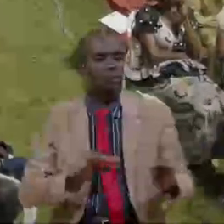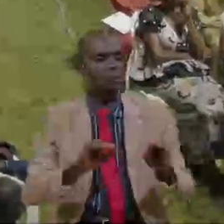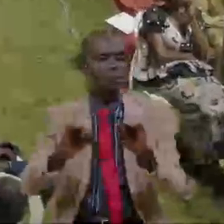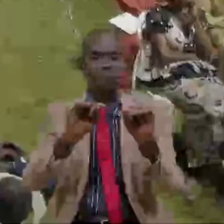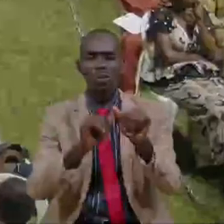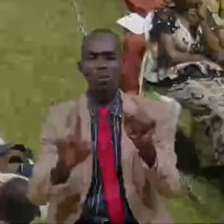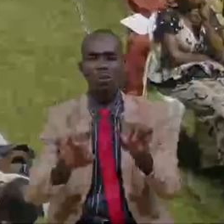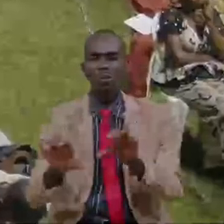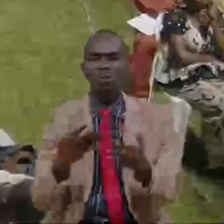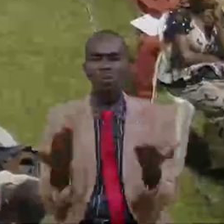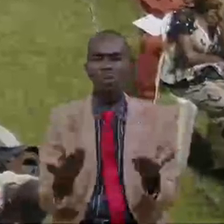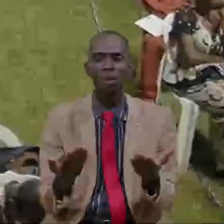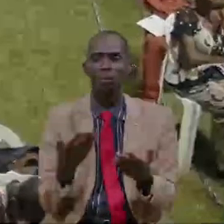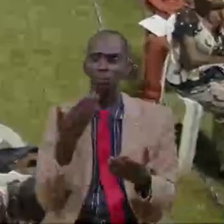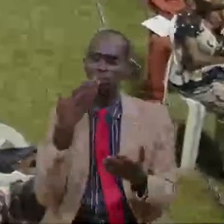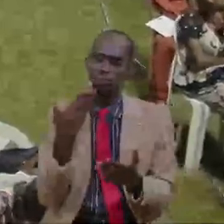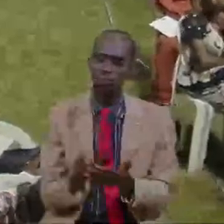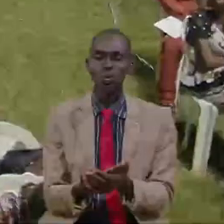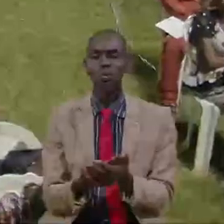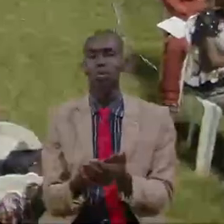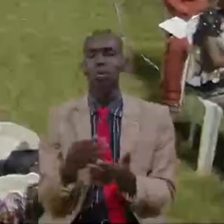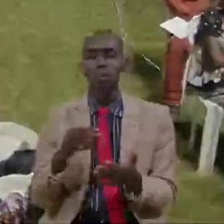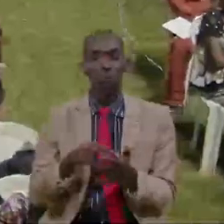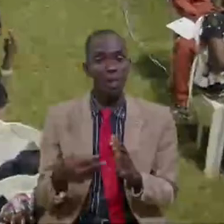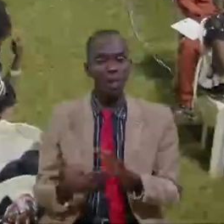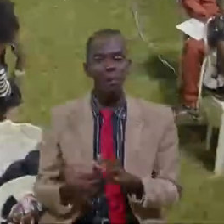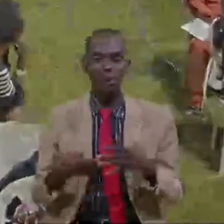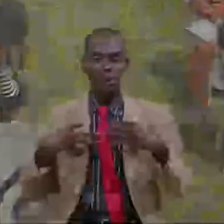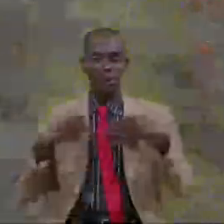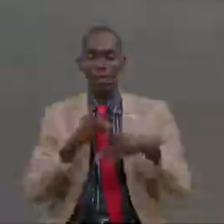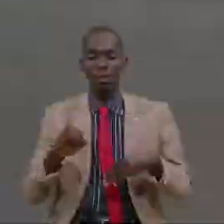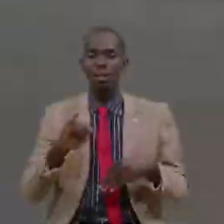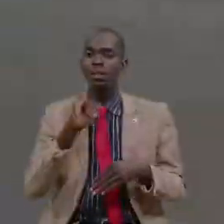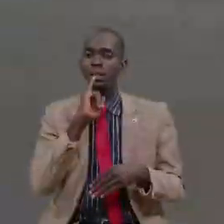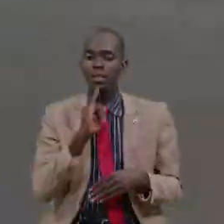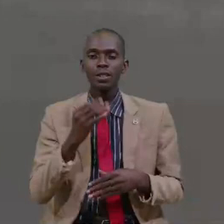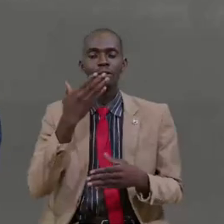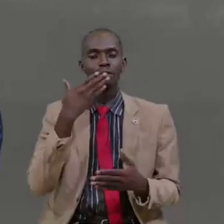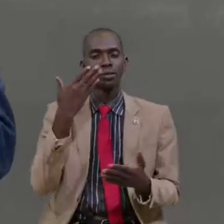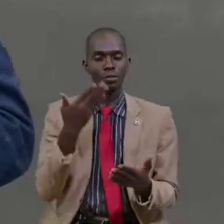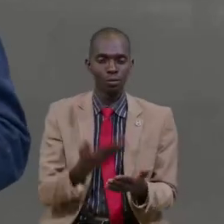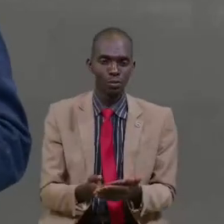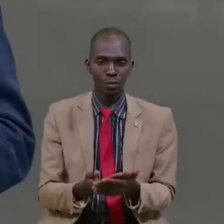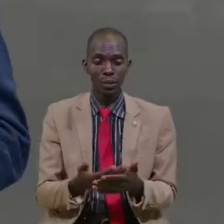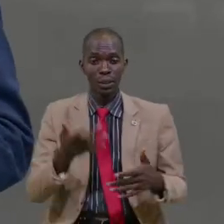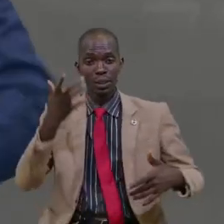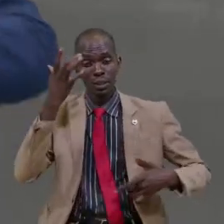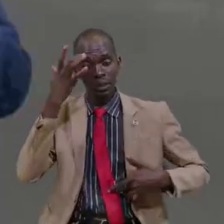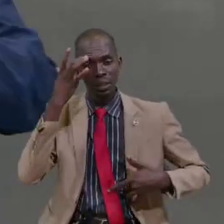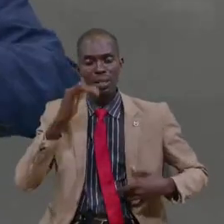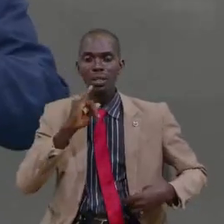faisait? Cela veut dire la guérison. C'est fait du bien. La maladie